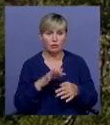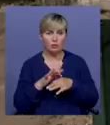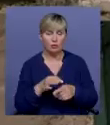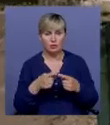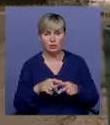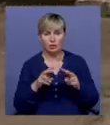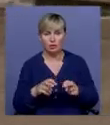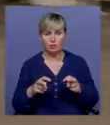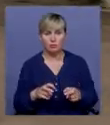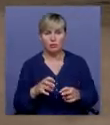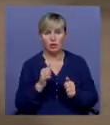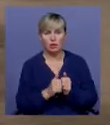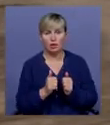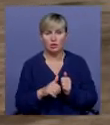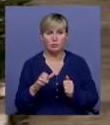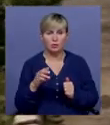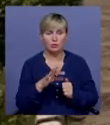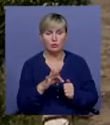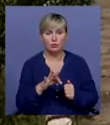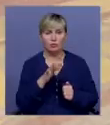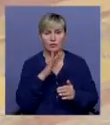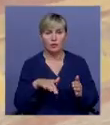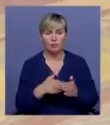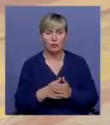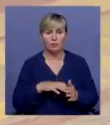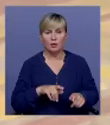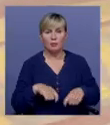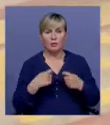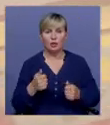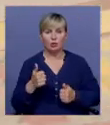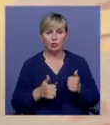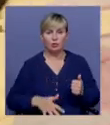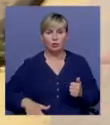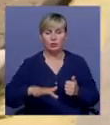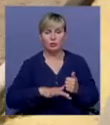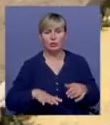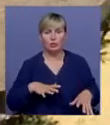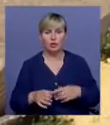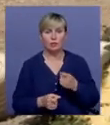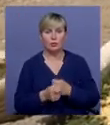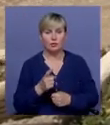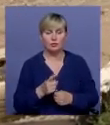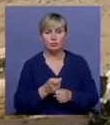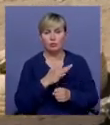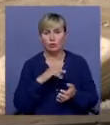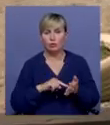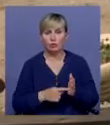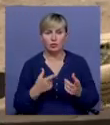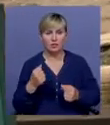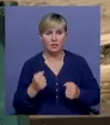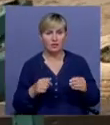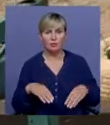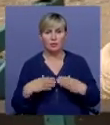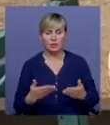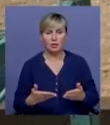техосмотр практически на каждом из того с тех пор как эта функция была передана в конкурентную среду на рынке появилось немало точек где водителям